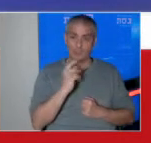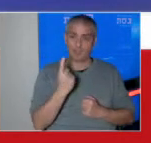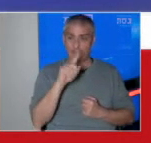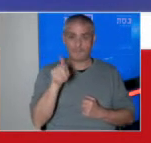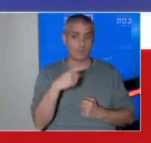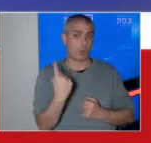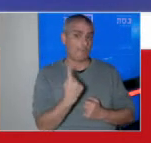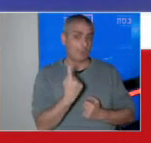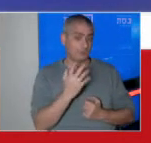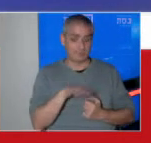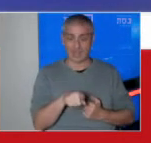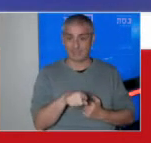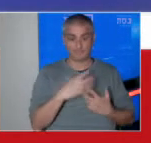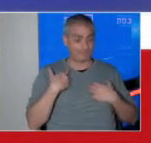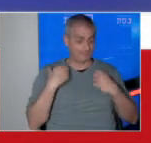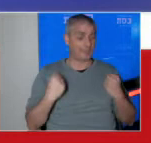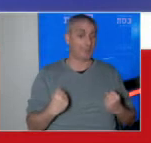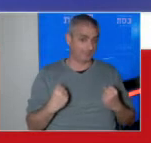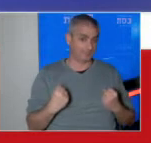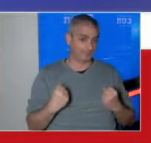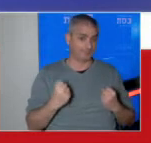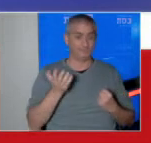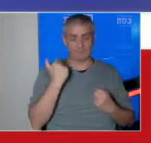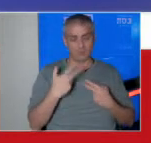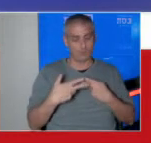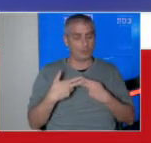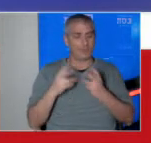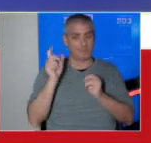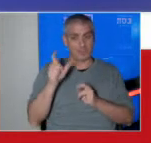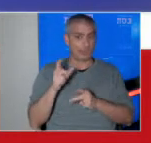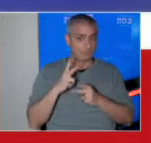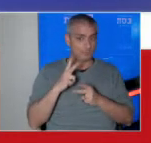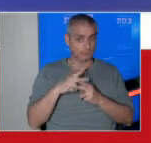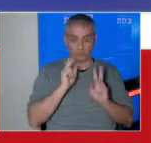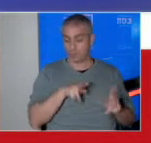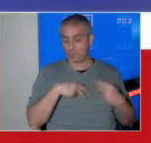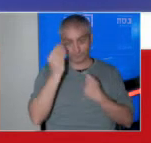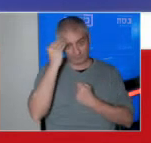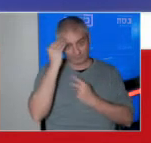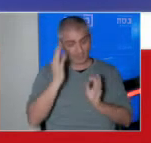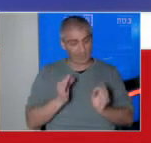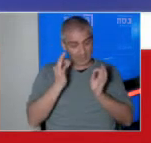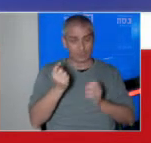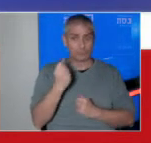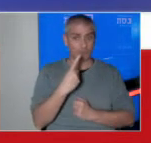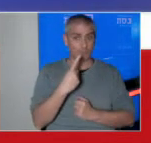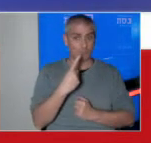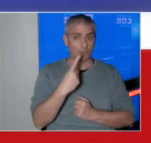שבו ילדים שהם בריאים והיו במגע עם מאומת יוכלו לחזור לבית הספר לדחות את זה בשבוע?